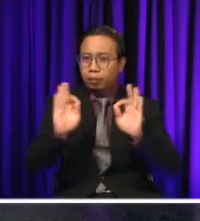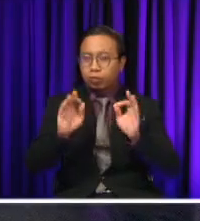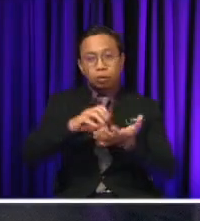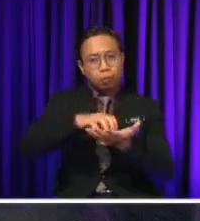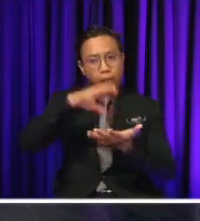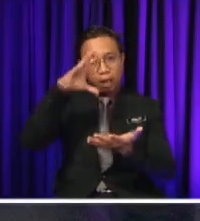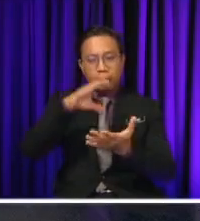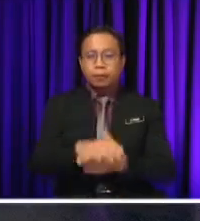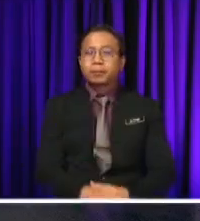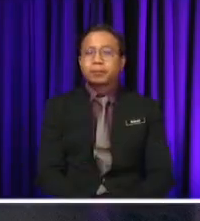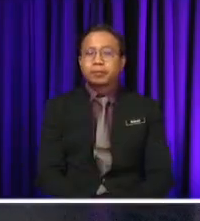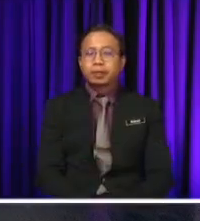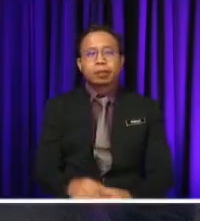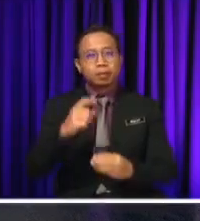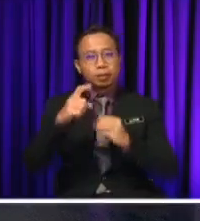sekaligus